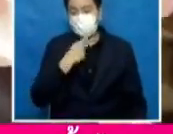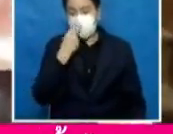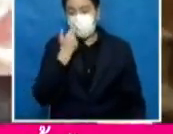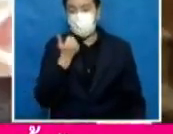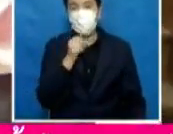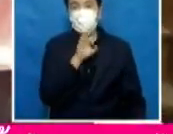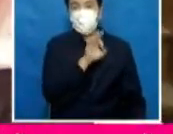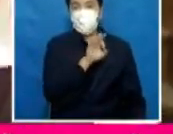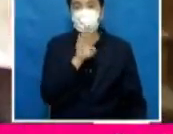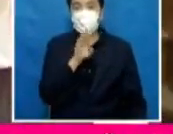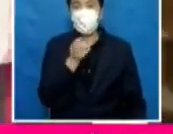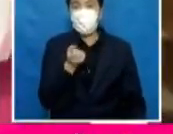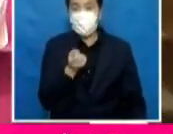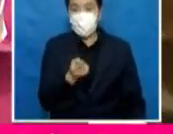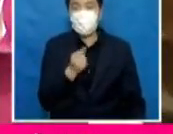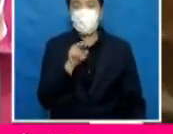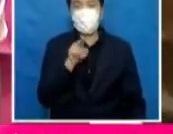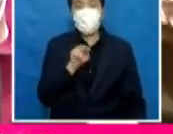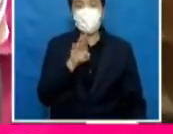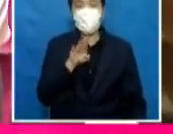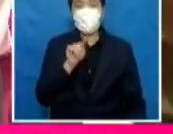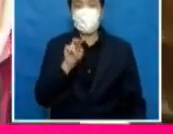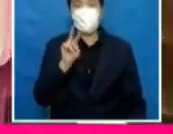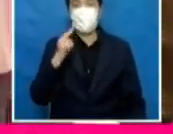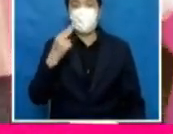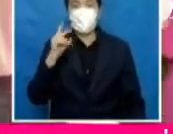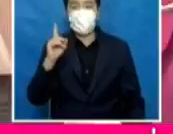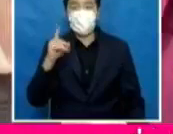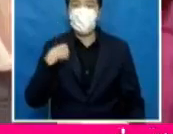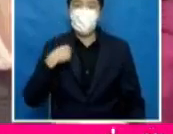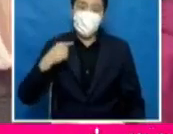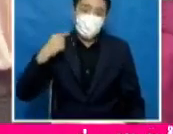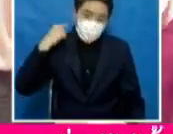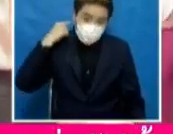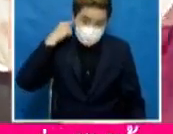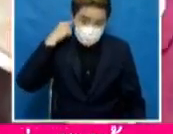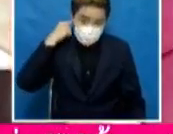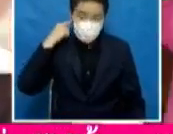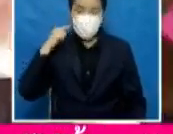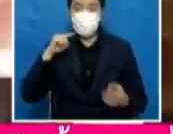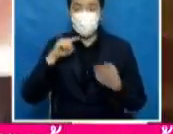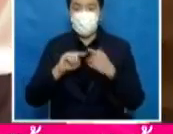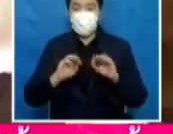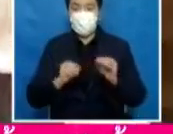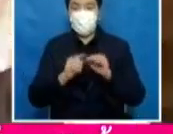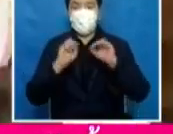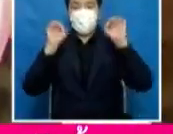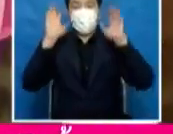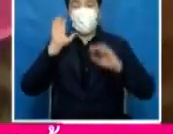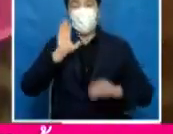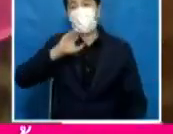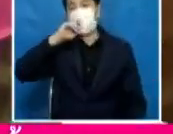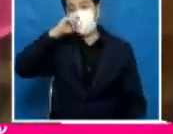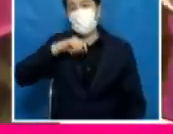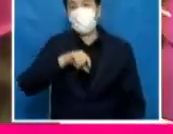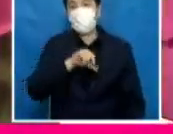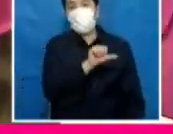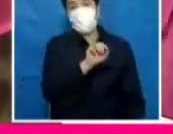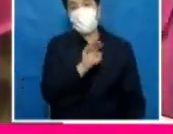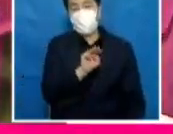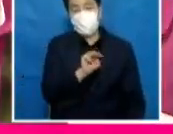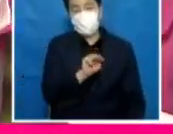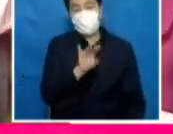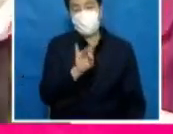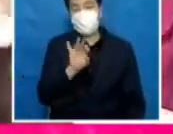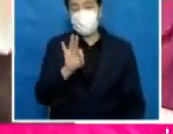Facebook Live NVT 2HD และรับฟังเสียงทางสถานีวิทยุกระจายเสียงแห่งประเทศไทยขึ้นความถี่ AM